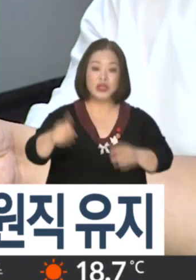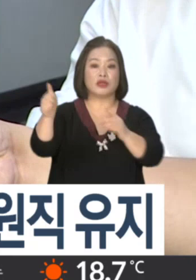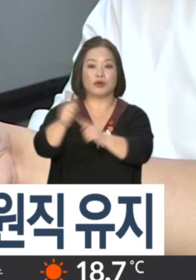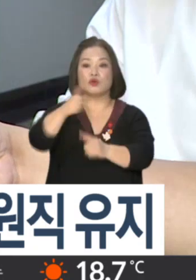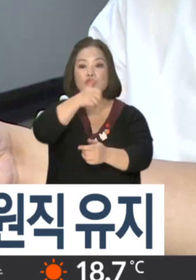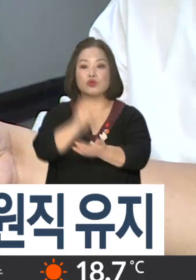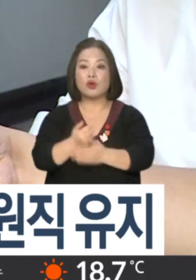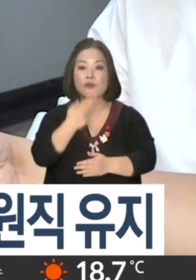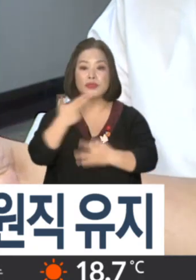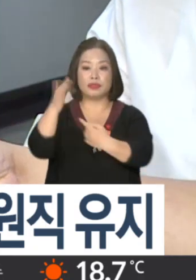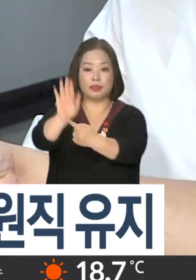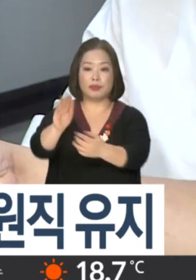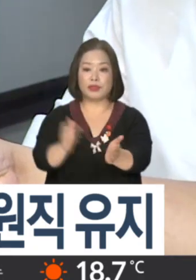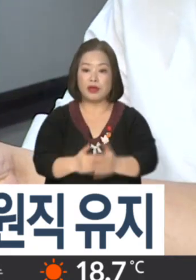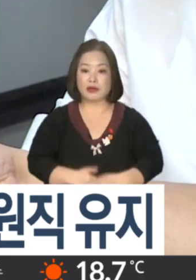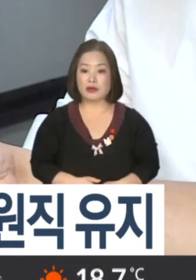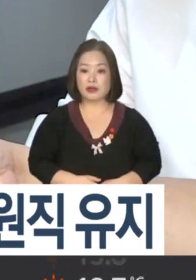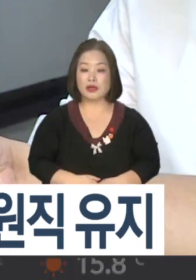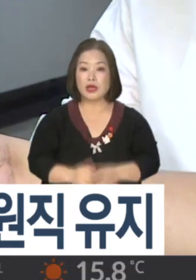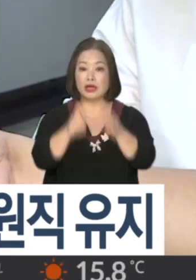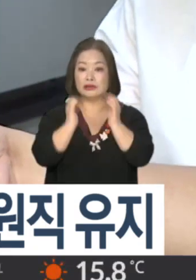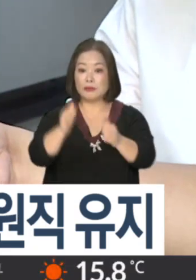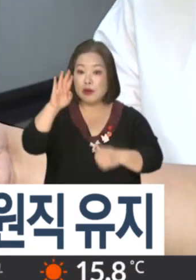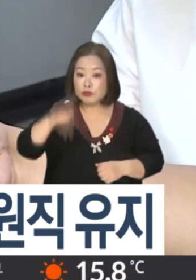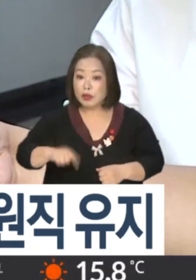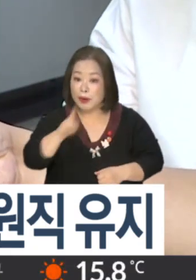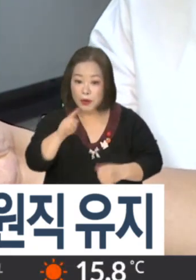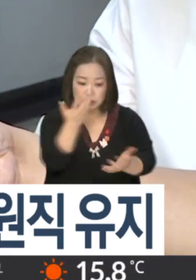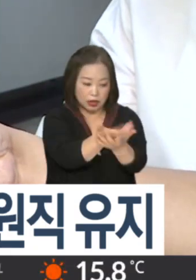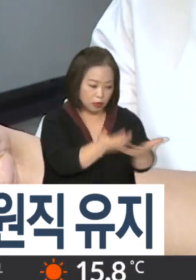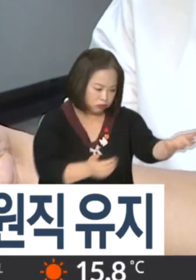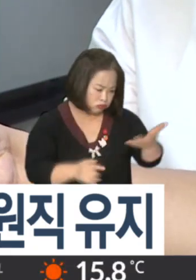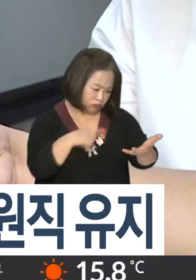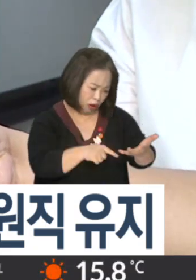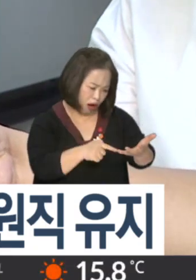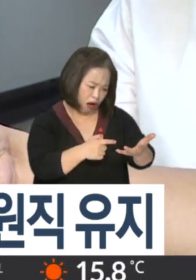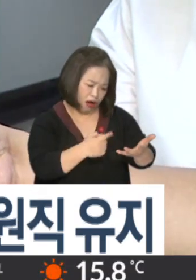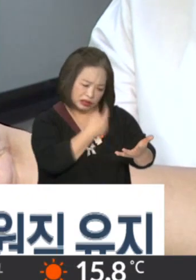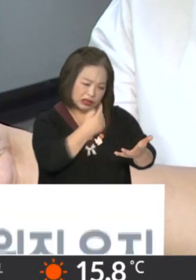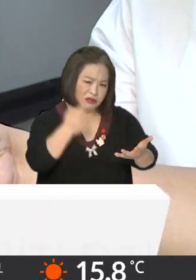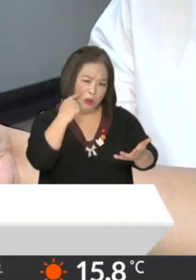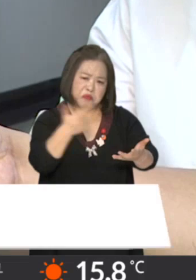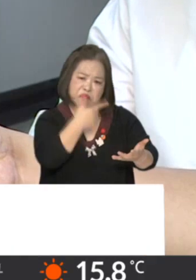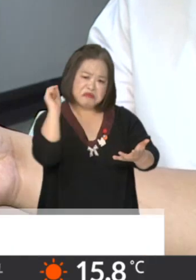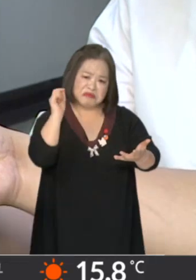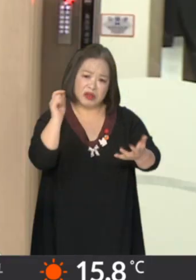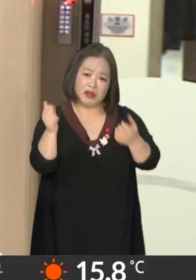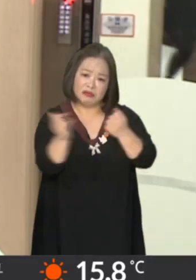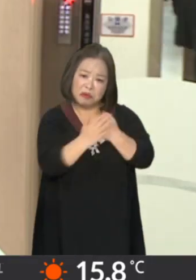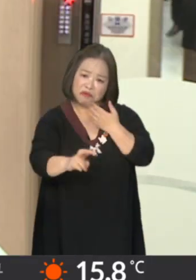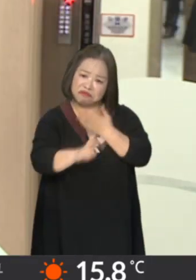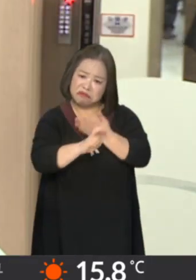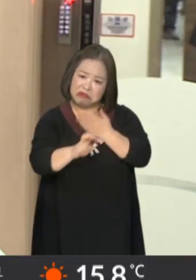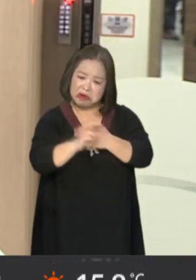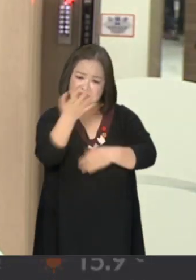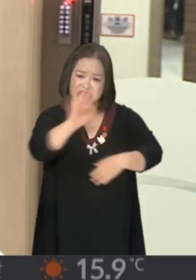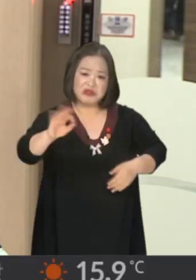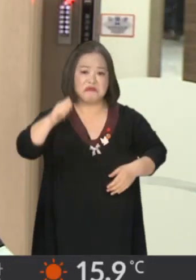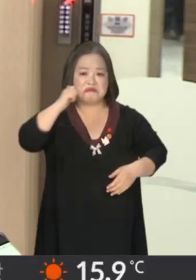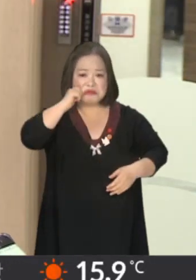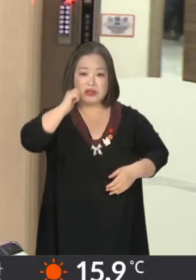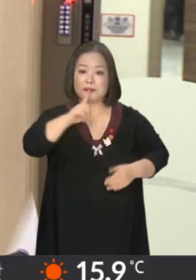무죄가 선고됐습니다 재판부는 제출된 증거만으로는 위법한 부동산 거래를 했다고 인정하기